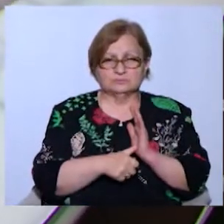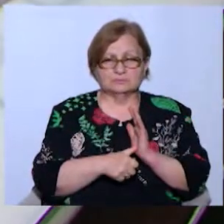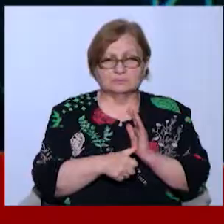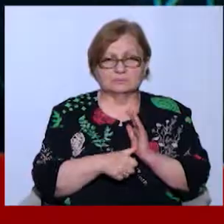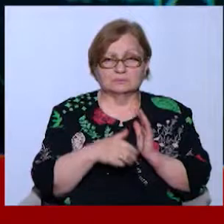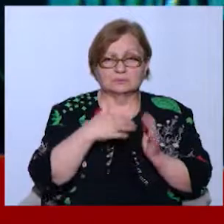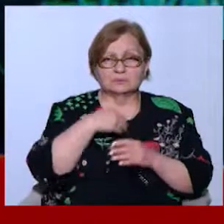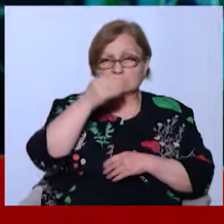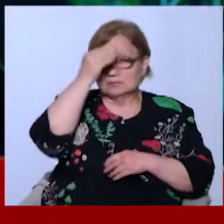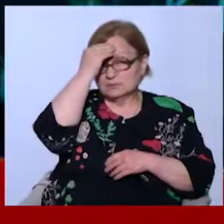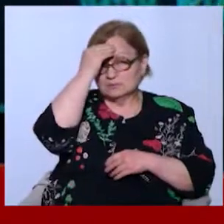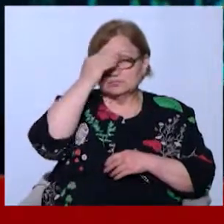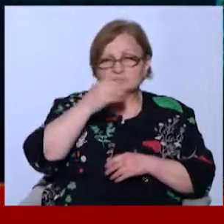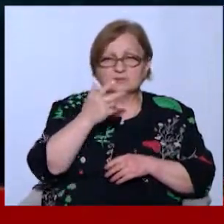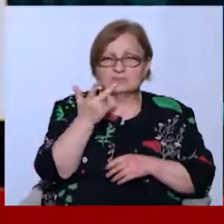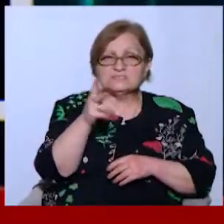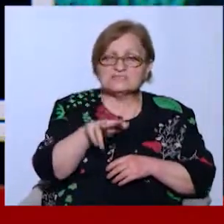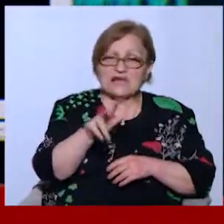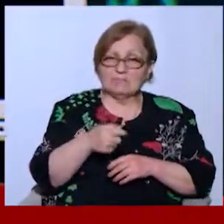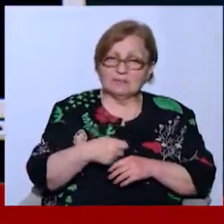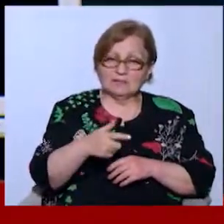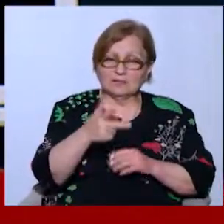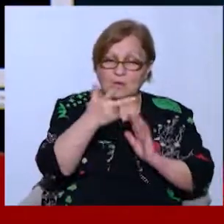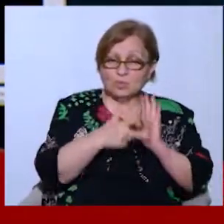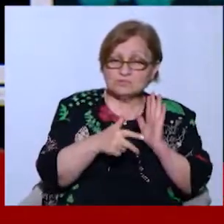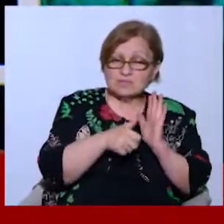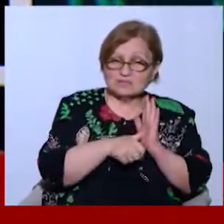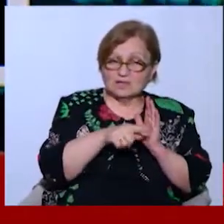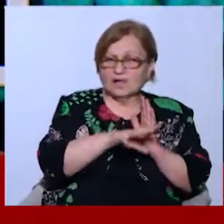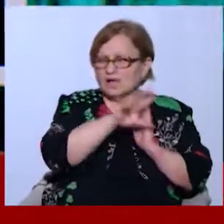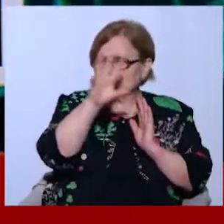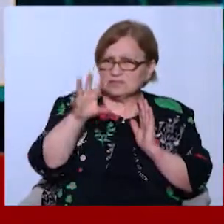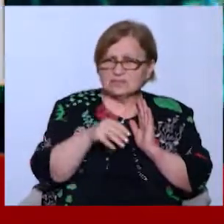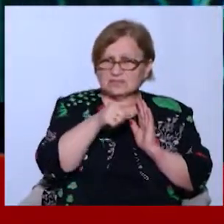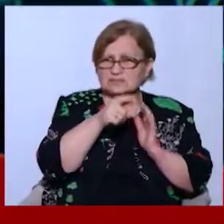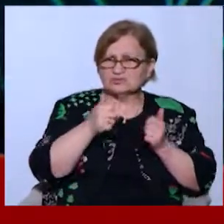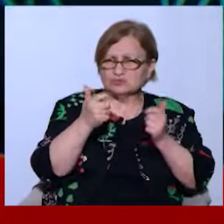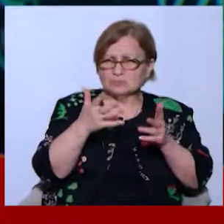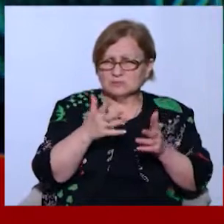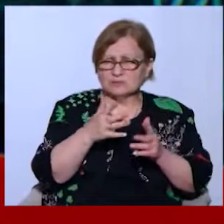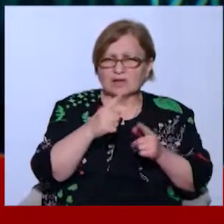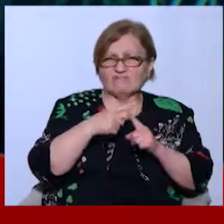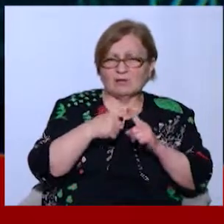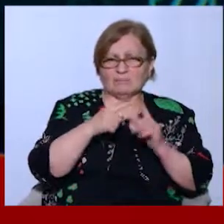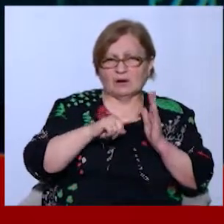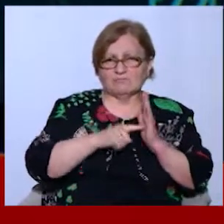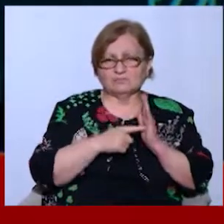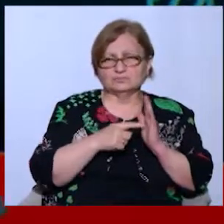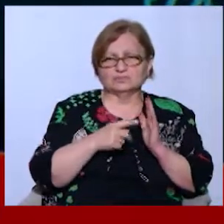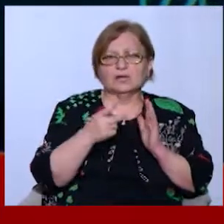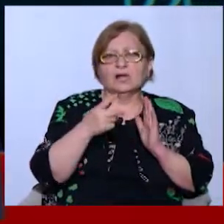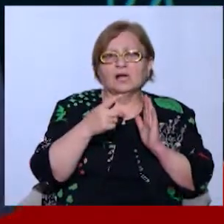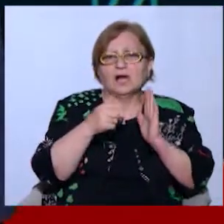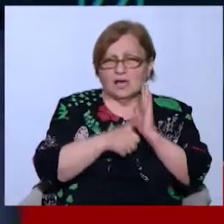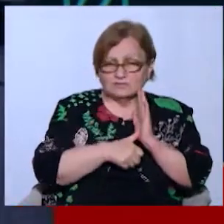ჩვენ რო წარმოვიგიდოთ 3 კამათელი, მაშინ 36, ხო, ყველა ეს შემთხვევა კიდე უნდა გამრავლდეს 6-ზე. გამოდის უკვე 216.